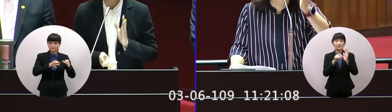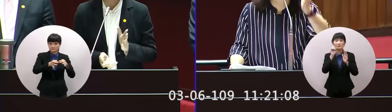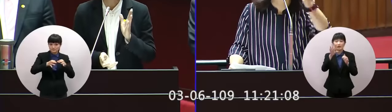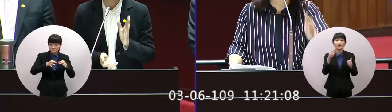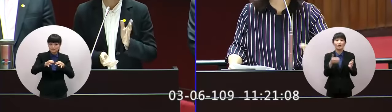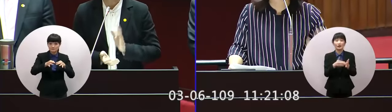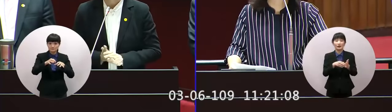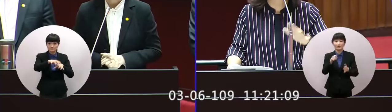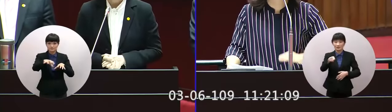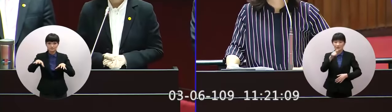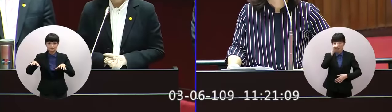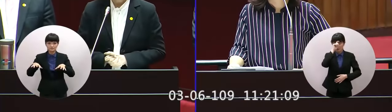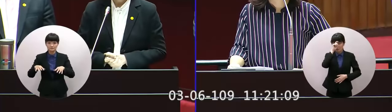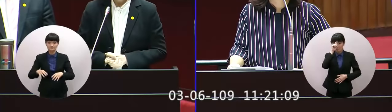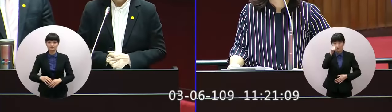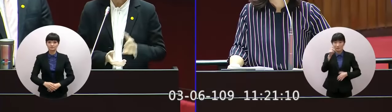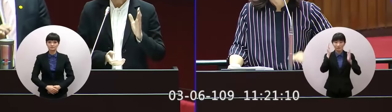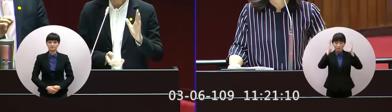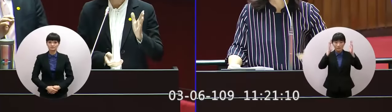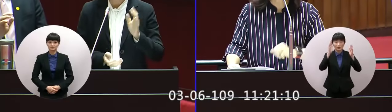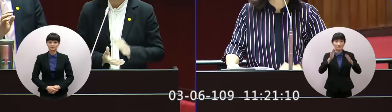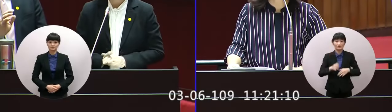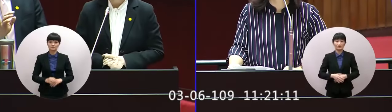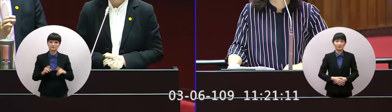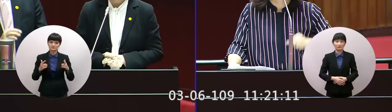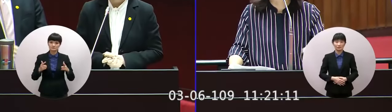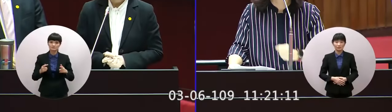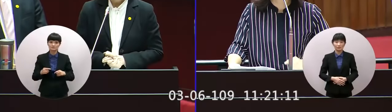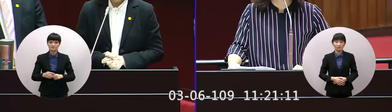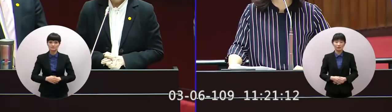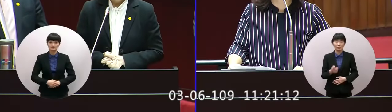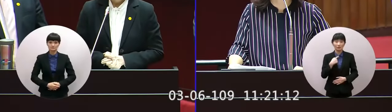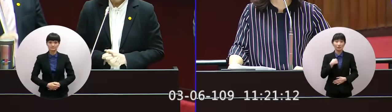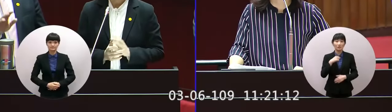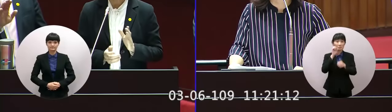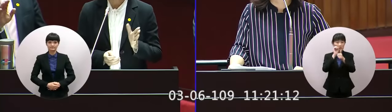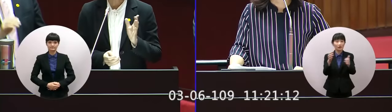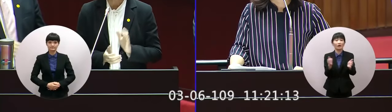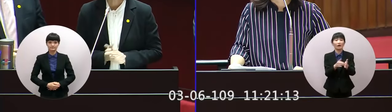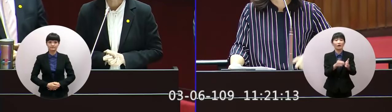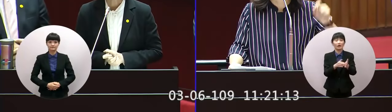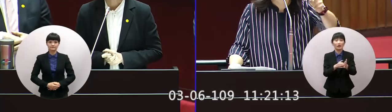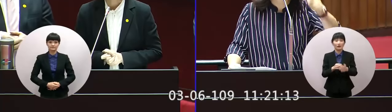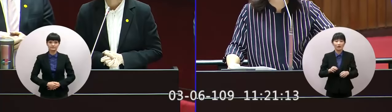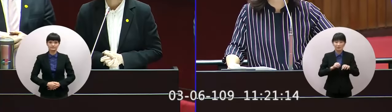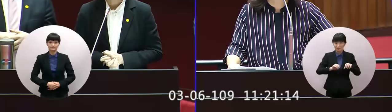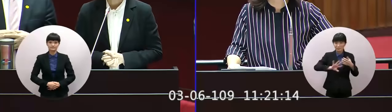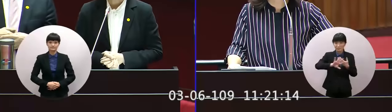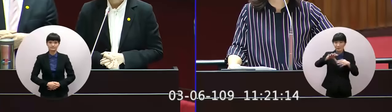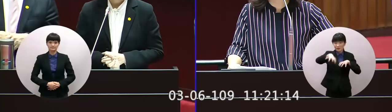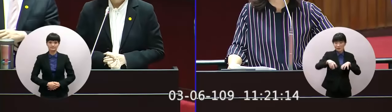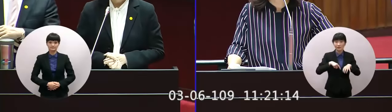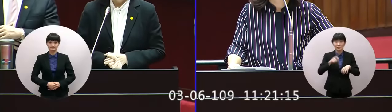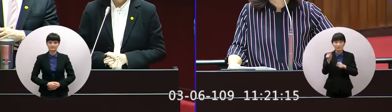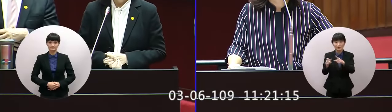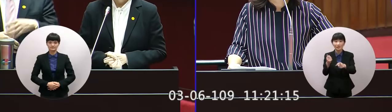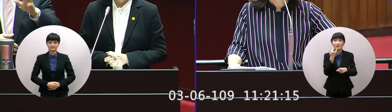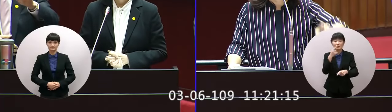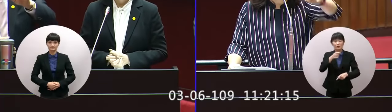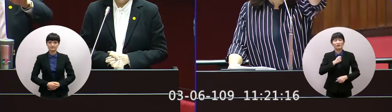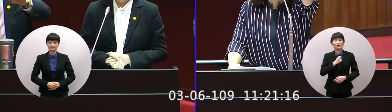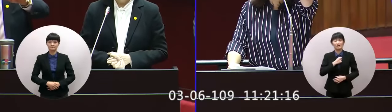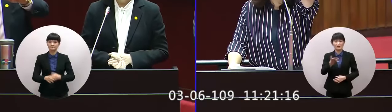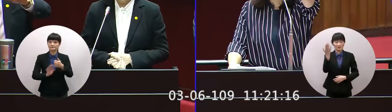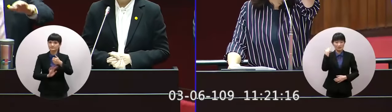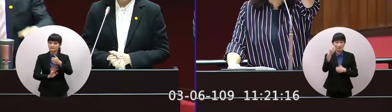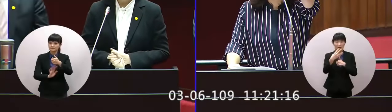你专心听我的质询。我都已经说了，我知道可以异地使用。 至于 你不要浪费我的时间。 哎，委